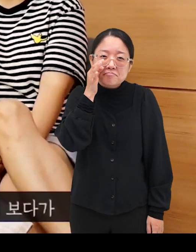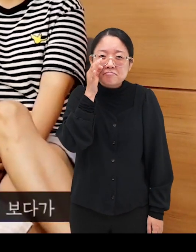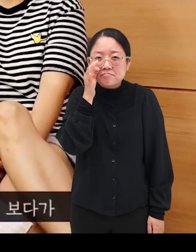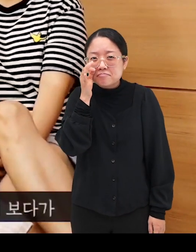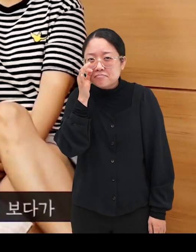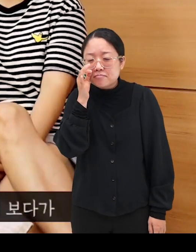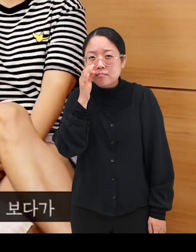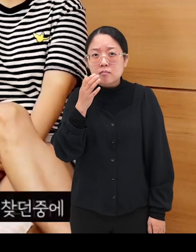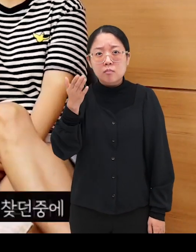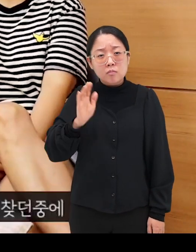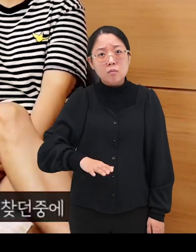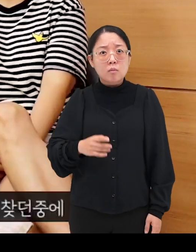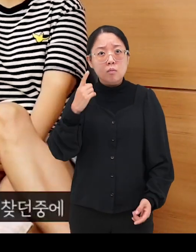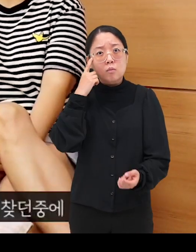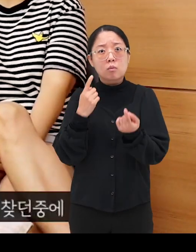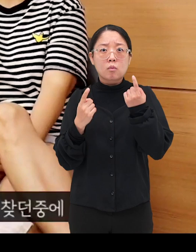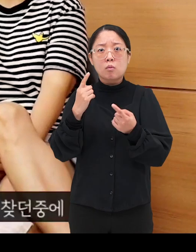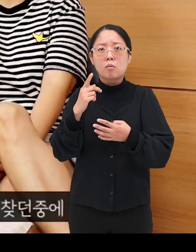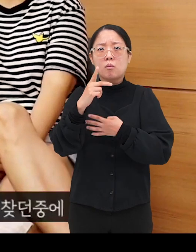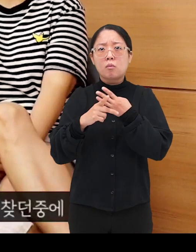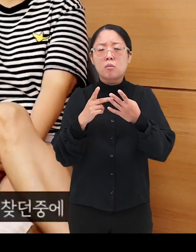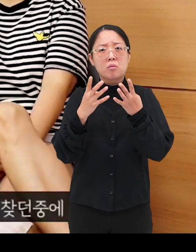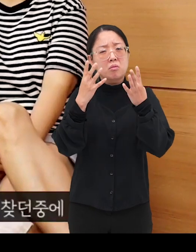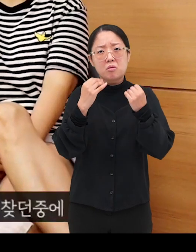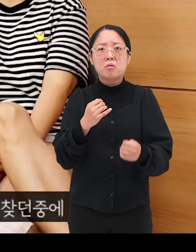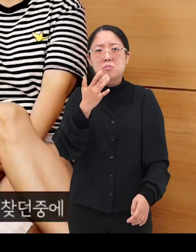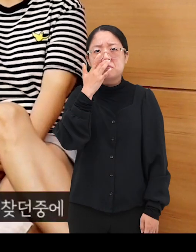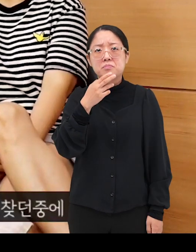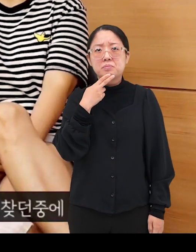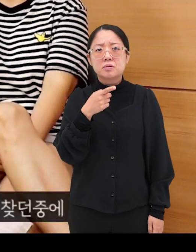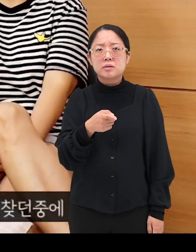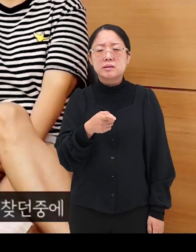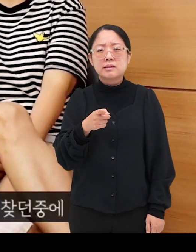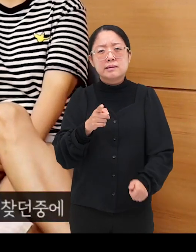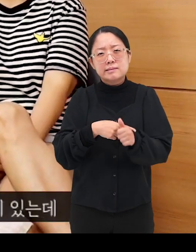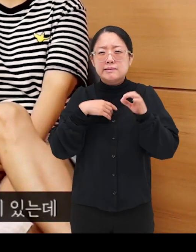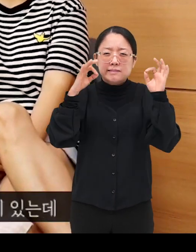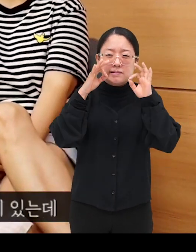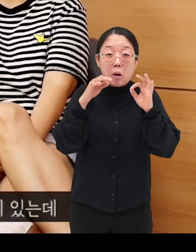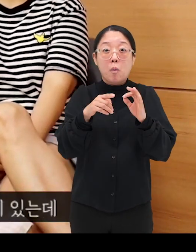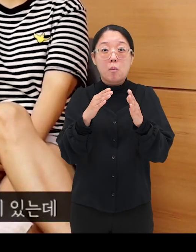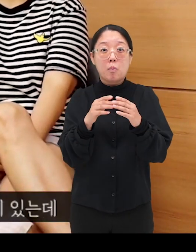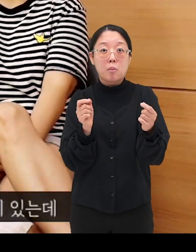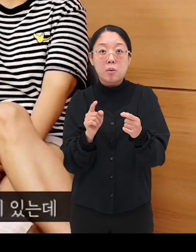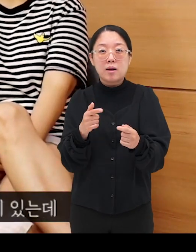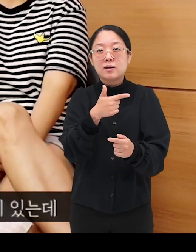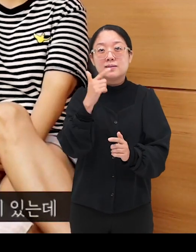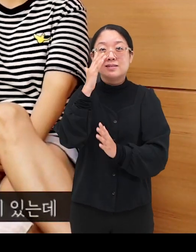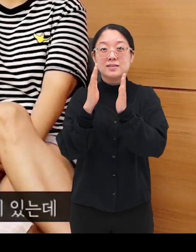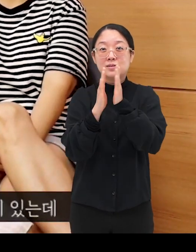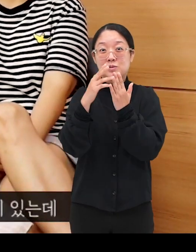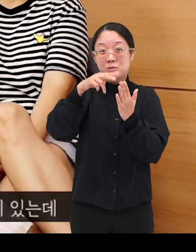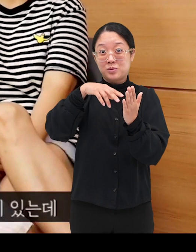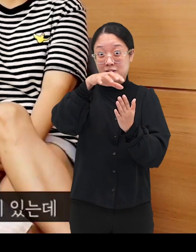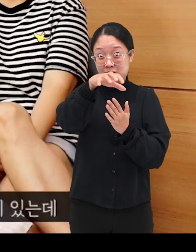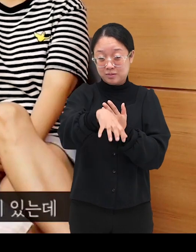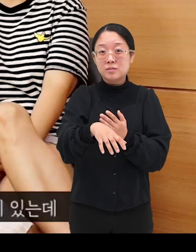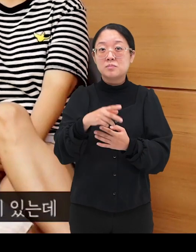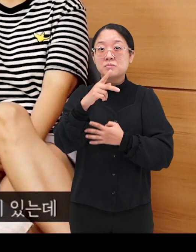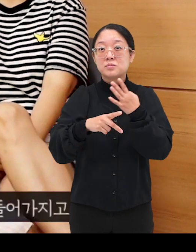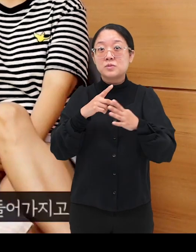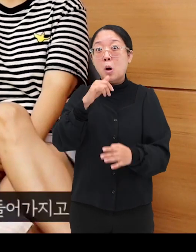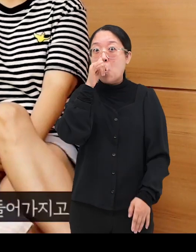검색을 해보다가 그런 프로그램이 많이 없더라고요. 그래서 찾던 중에 그래도 가까운 데가 대림도서관에서 이제 이 프로그램이